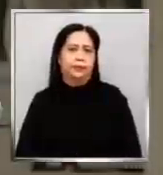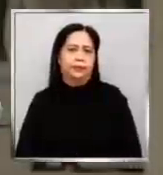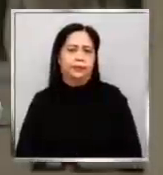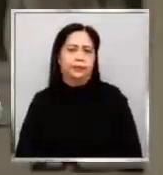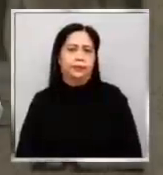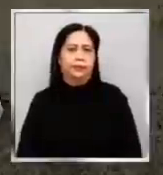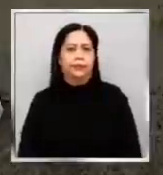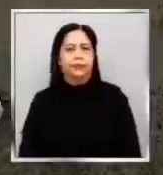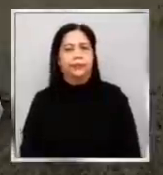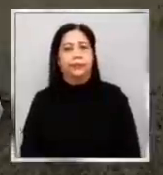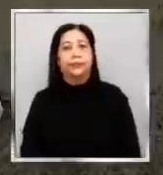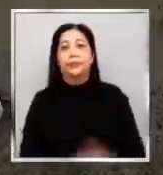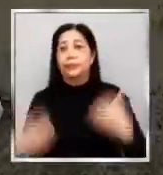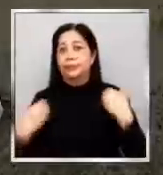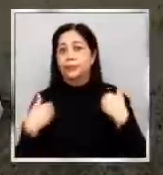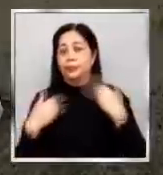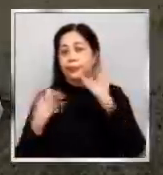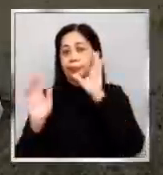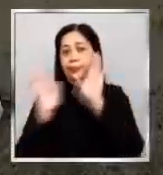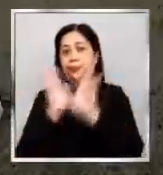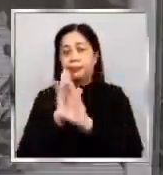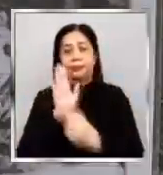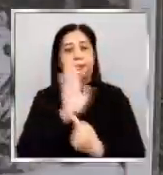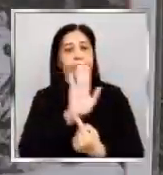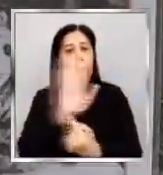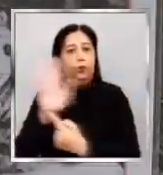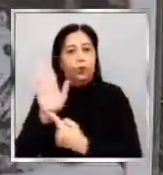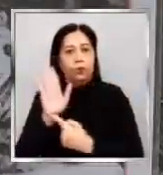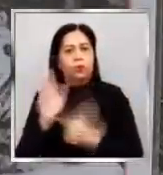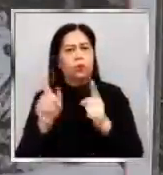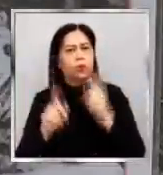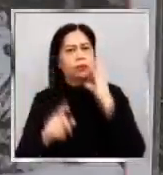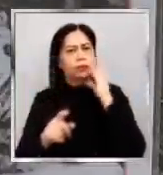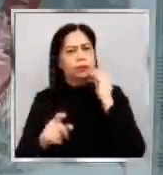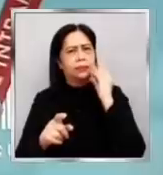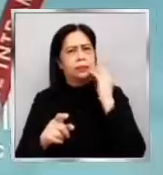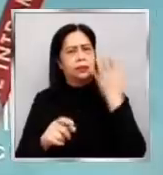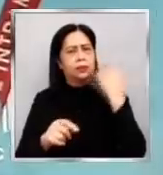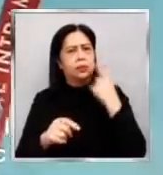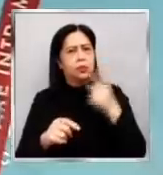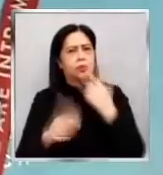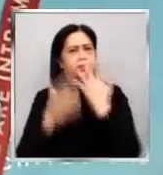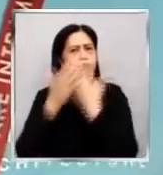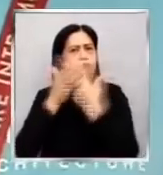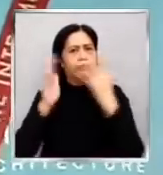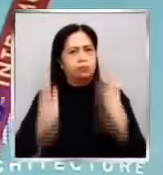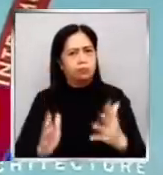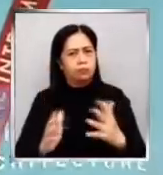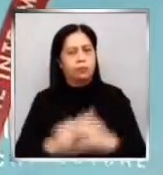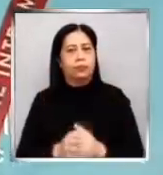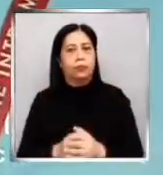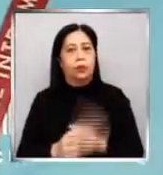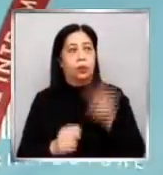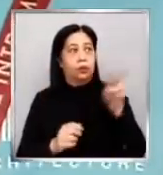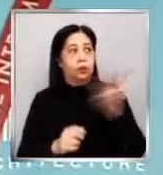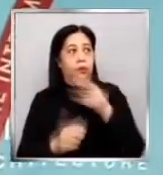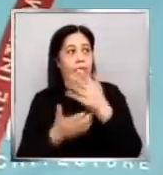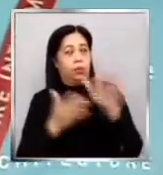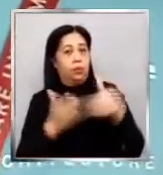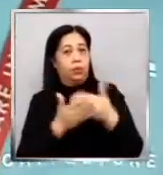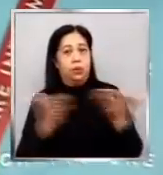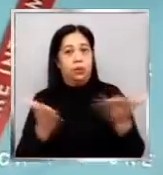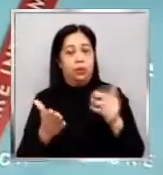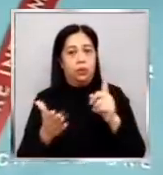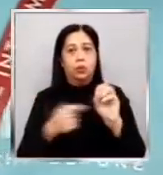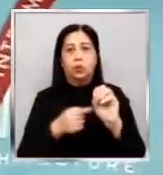Mayroon ding mga larawang nagpapakita ng naging kalagayan ng mga naging bilanggo. Ang nakikita niyo po lahat dito ay original,